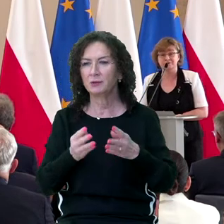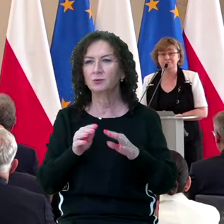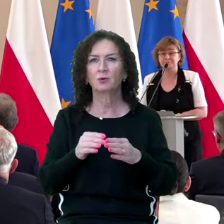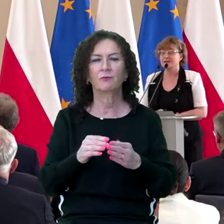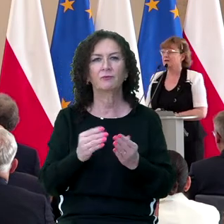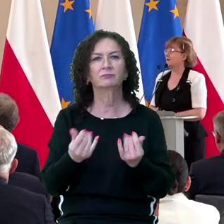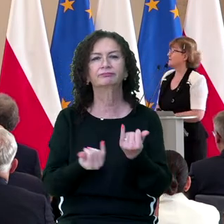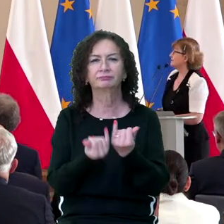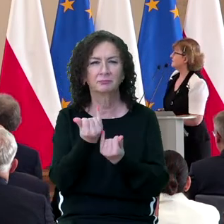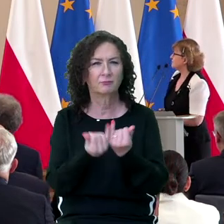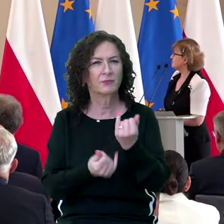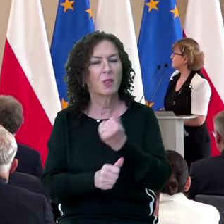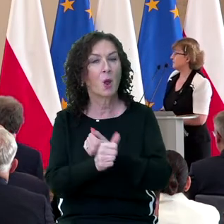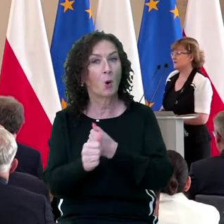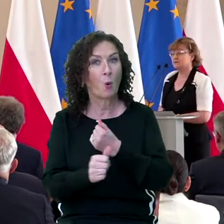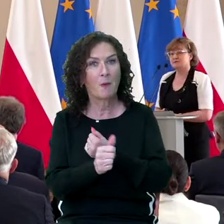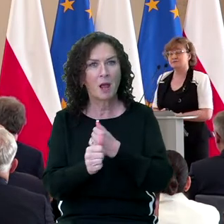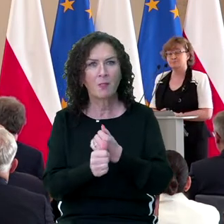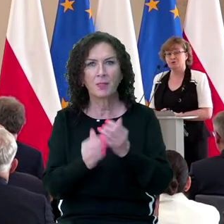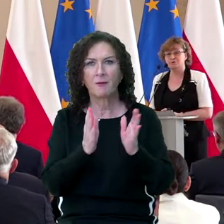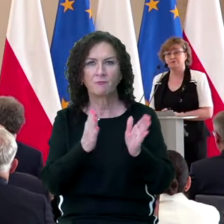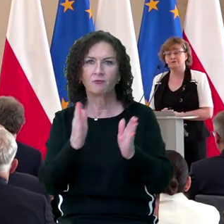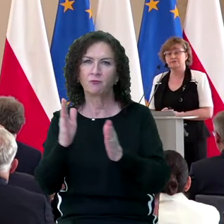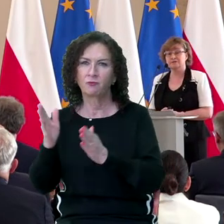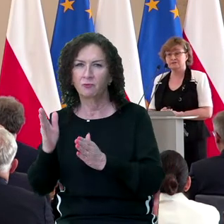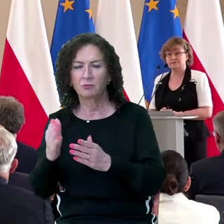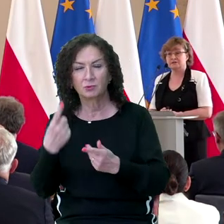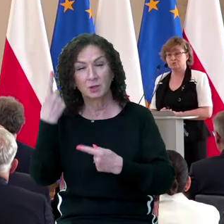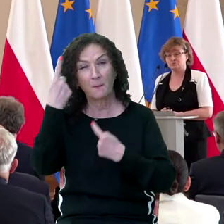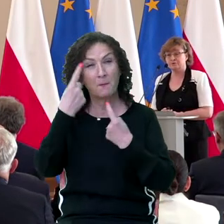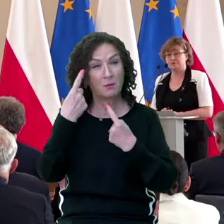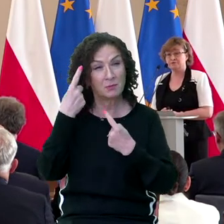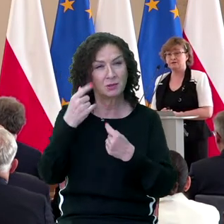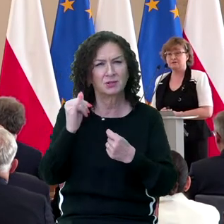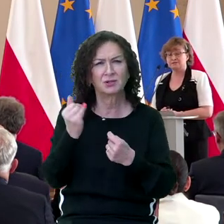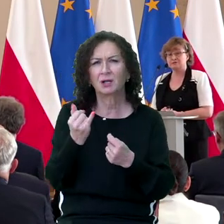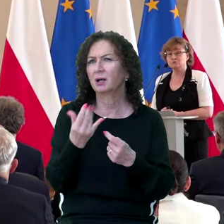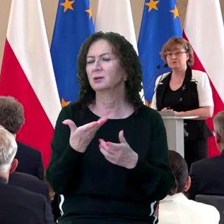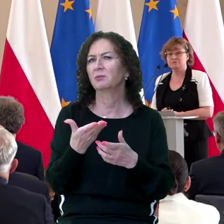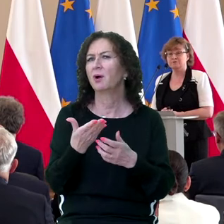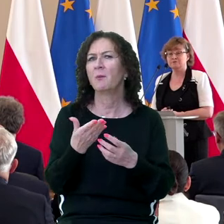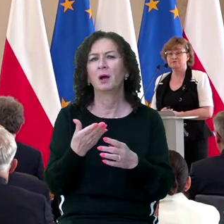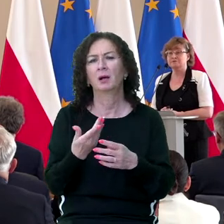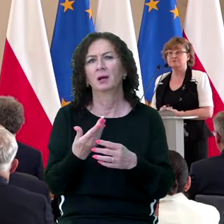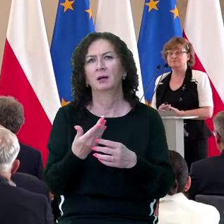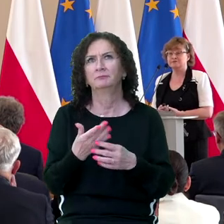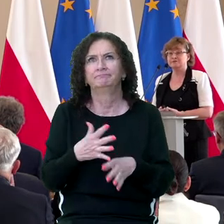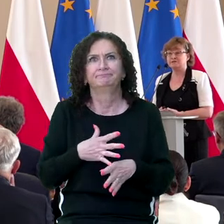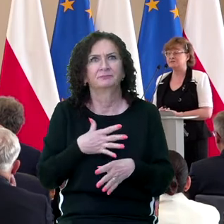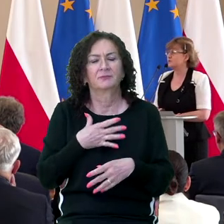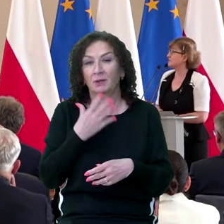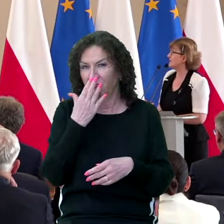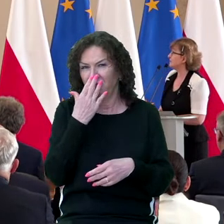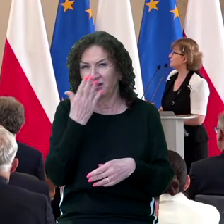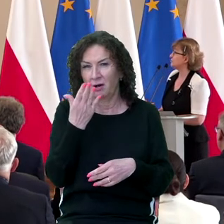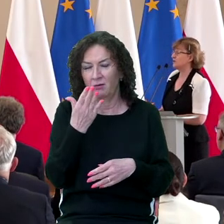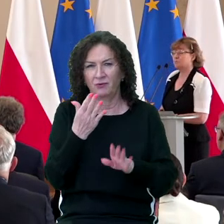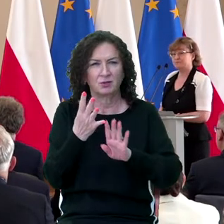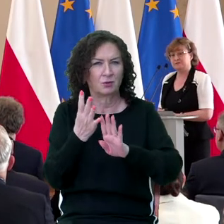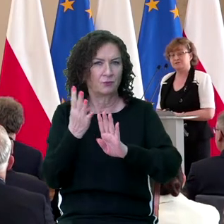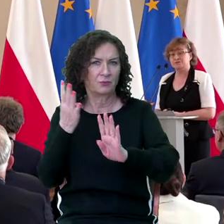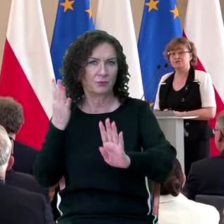ustawili, te wszystkie zbiory jedne za drugimi, więc bez przesady